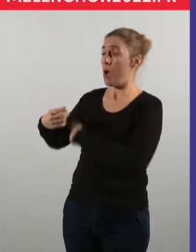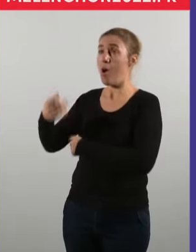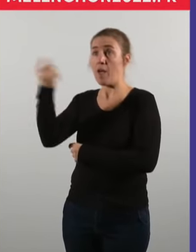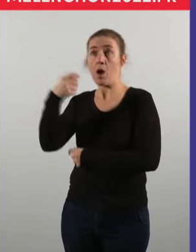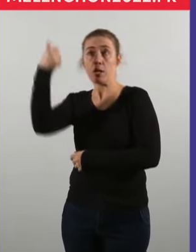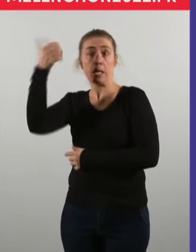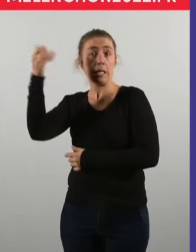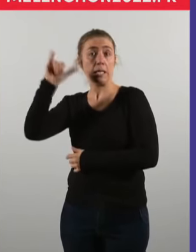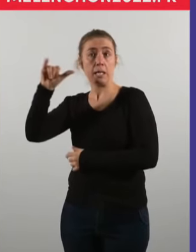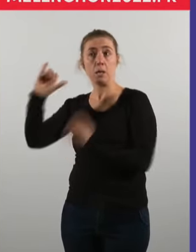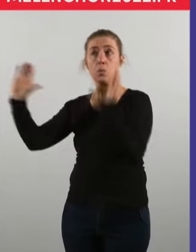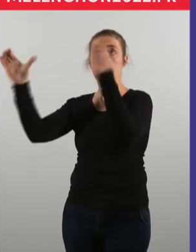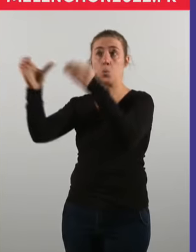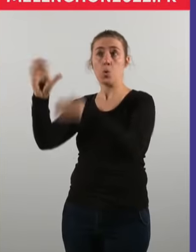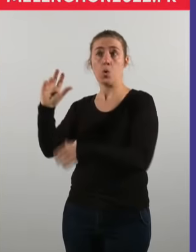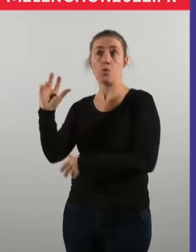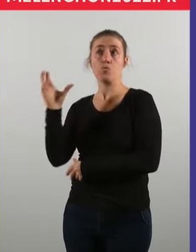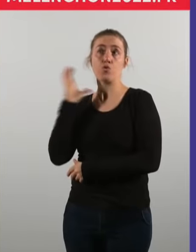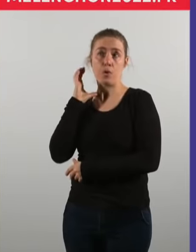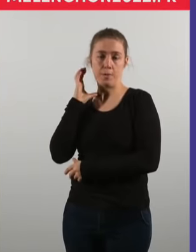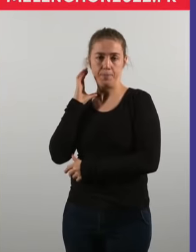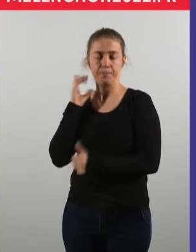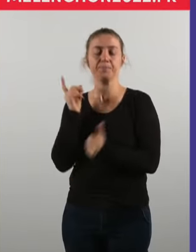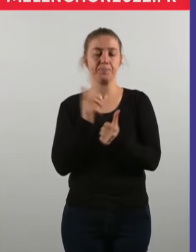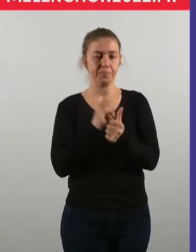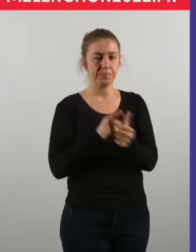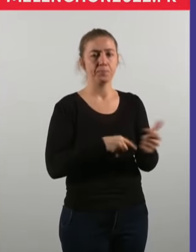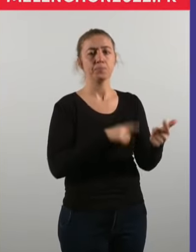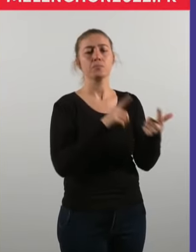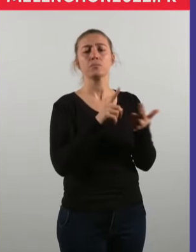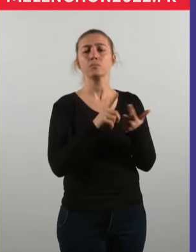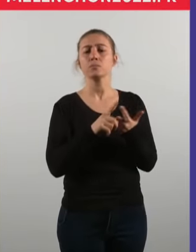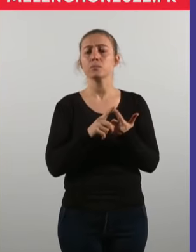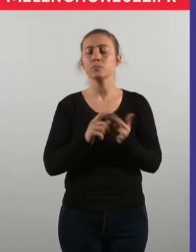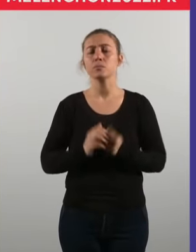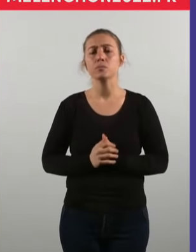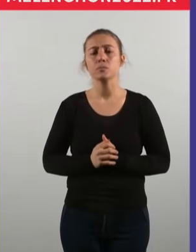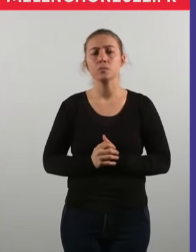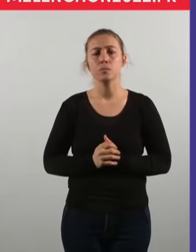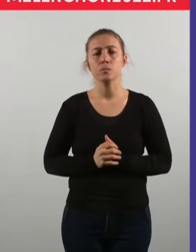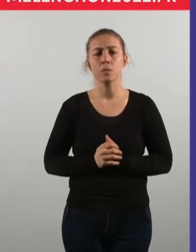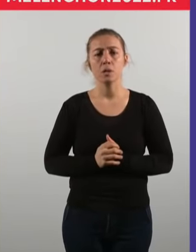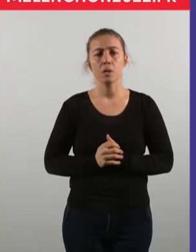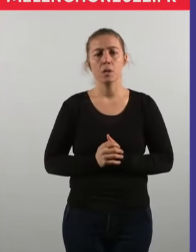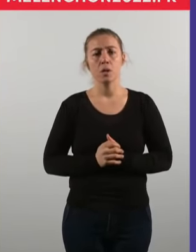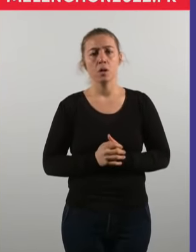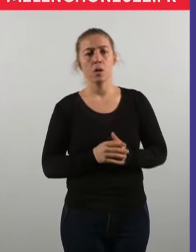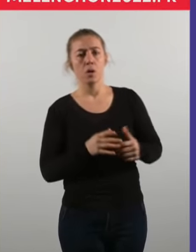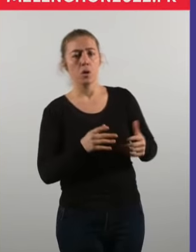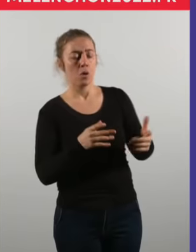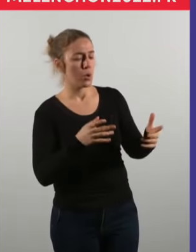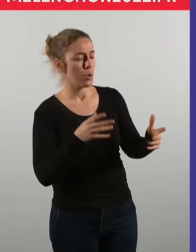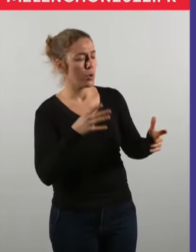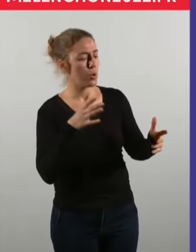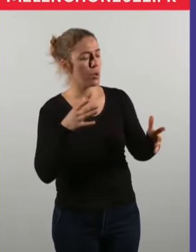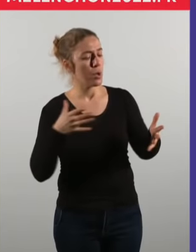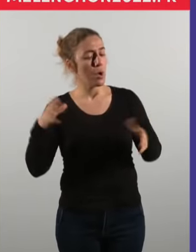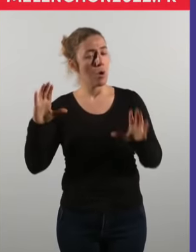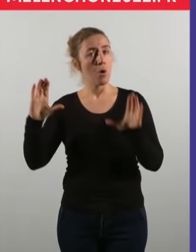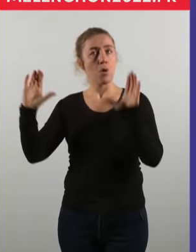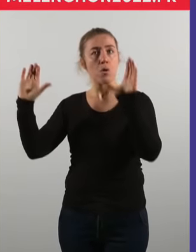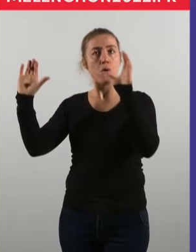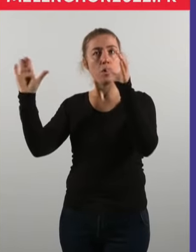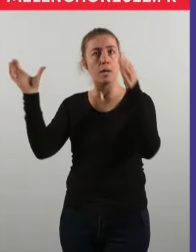bourgeoise. 2. Une grande œuvre de normalisation à imposer les modèles voulus par la nouvelle